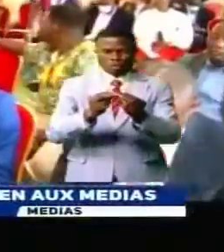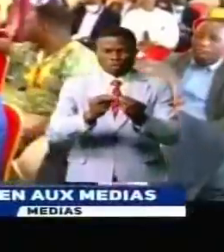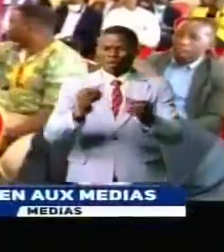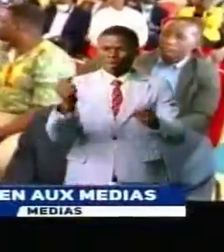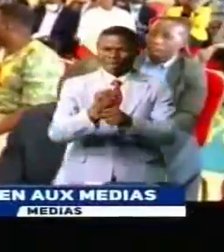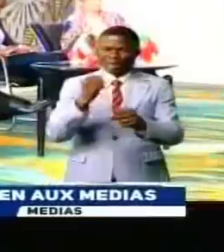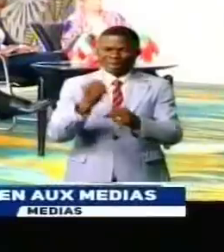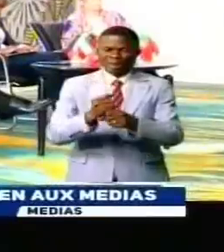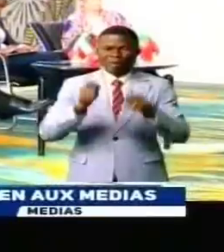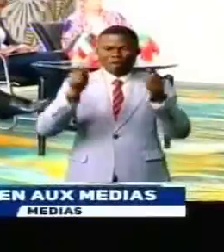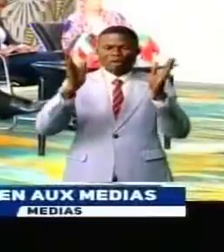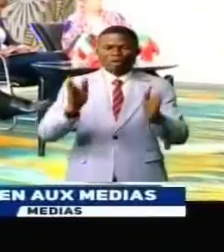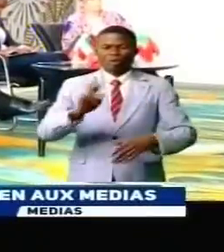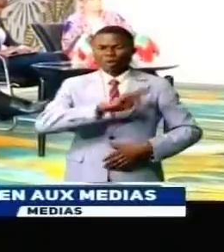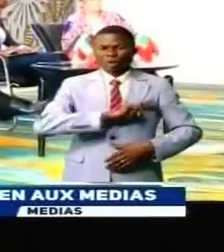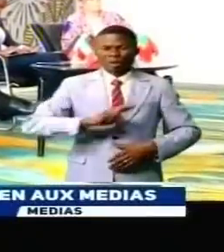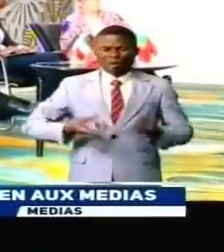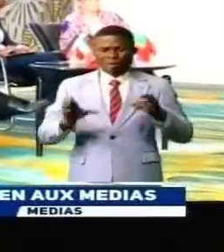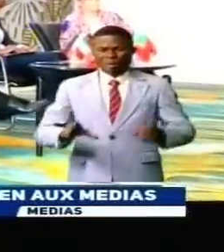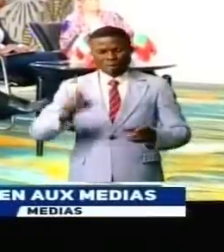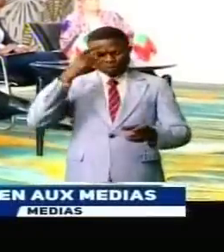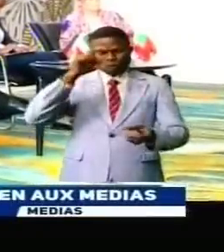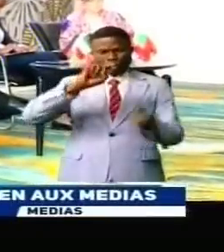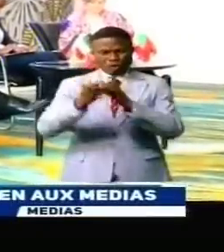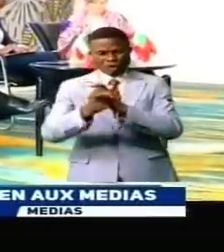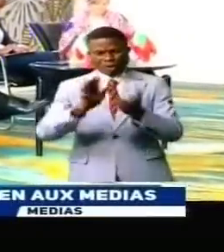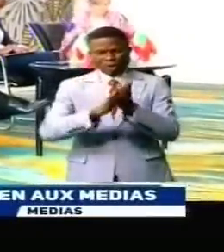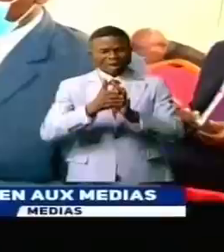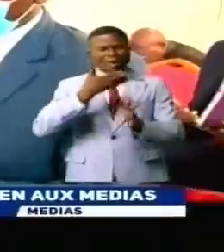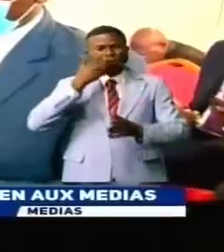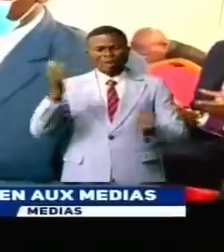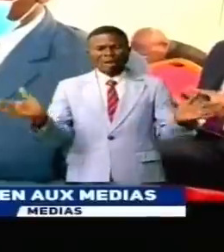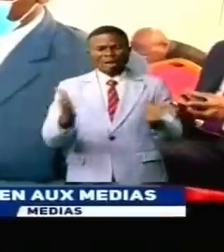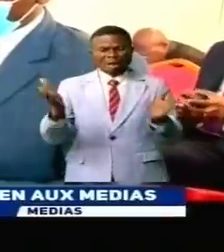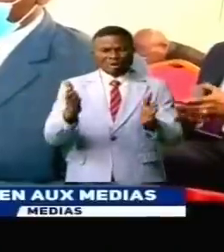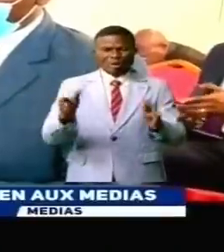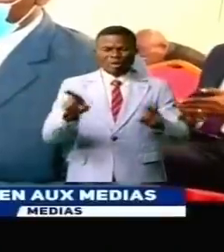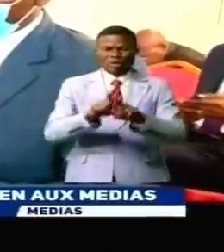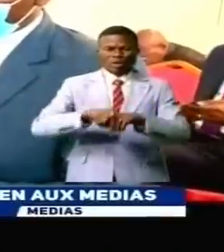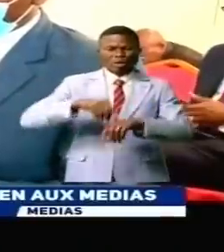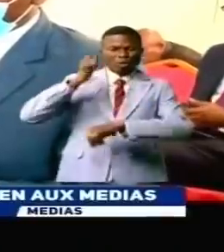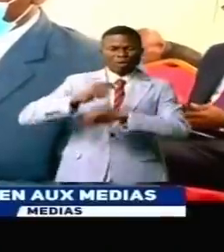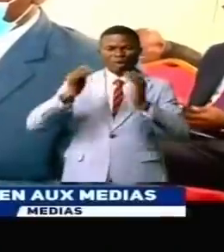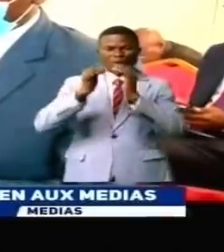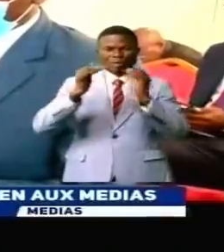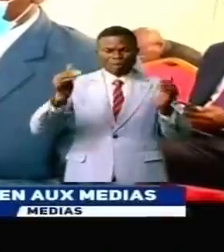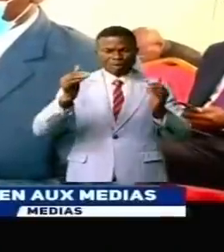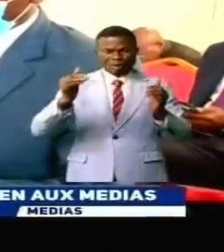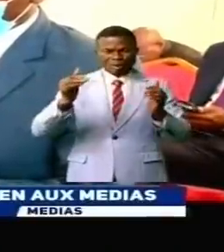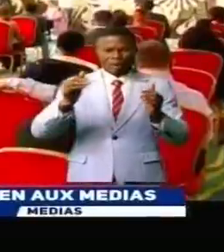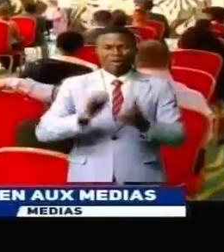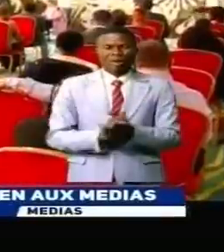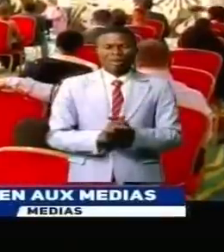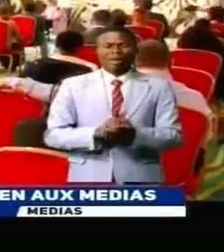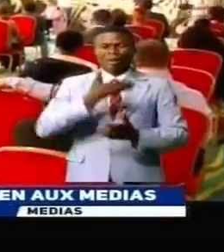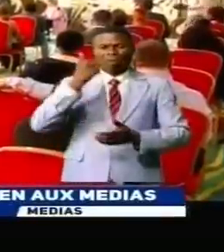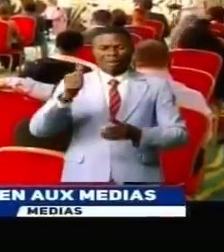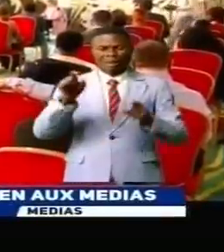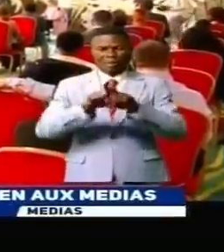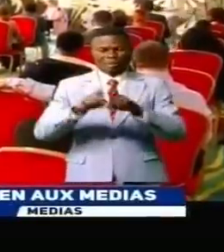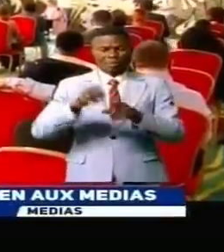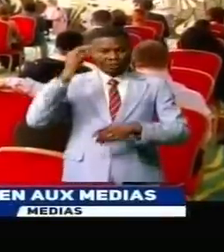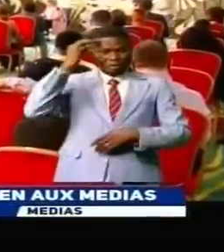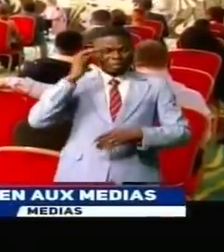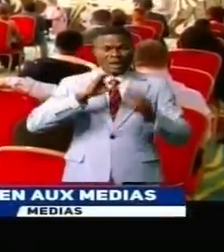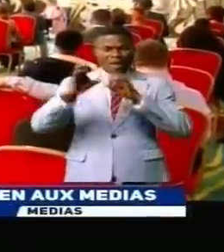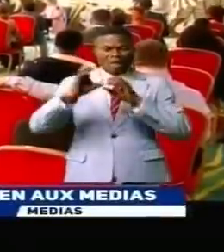l'autorégulation de la presse en RDC pour s'y réformer et s'y renforcer en tant que tribunal de pair. Une aubaine pour le ministre de la Communication